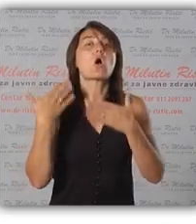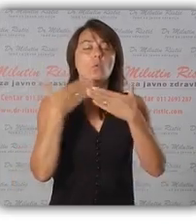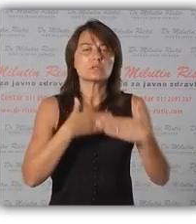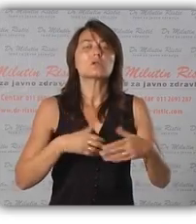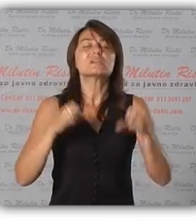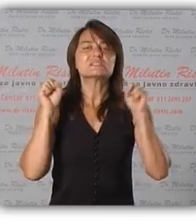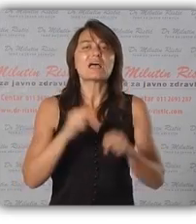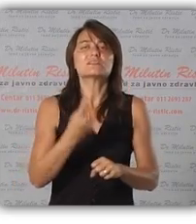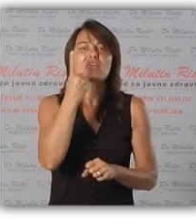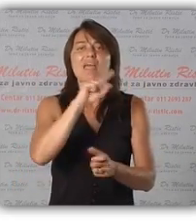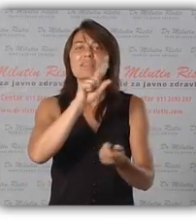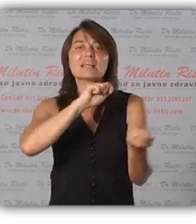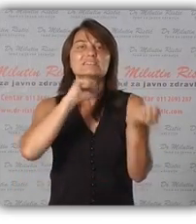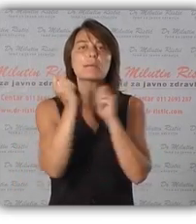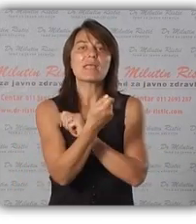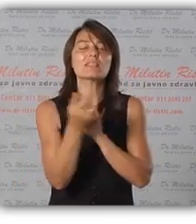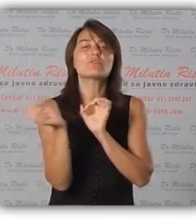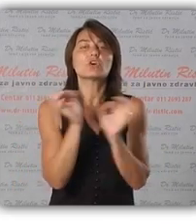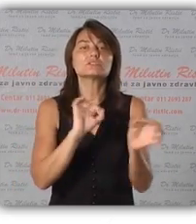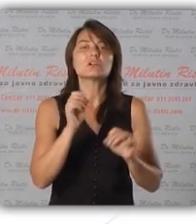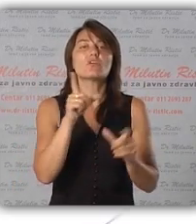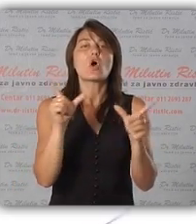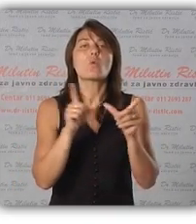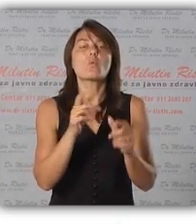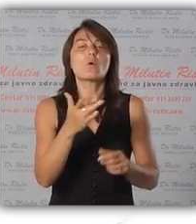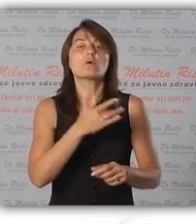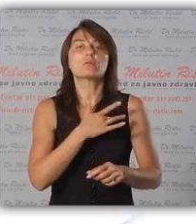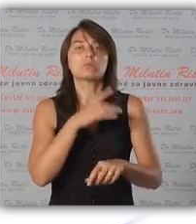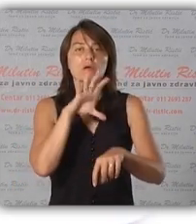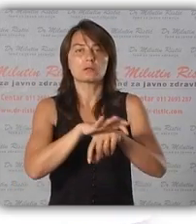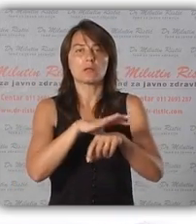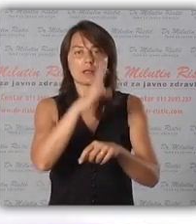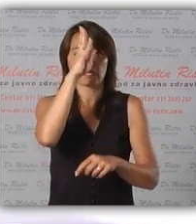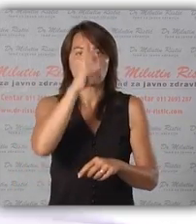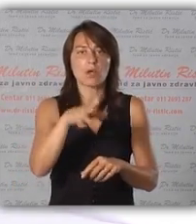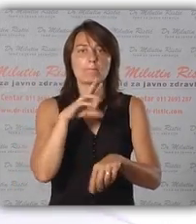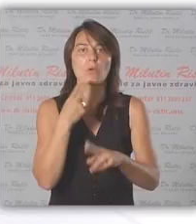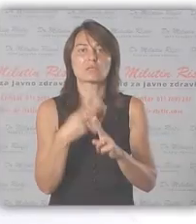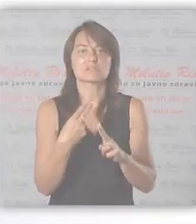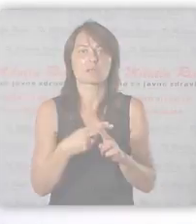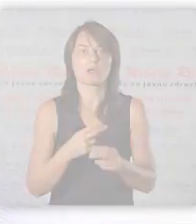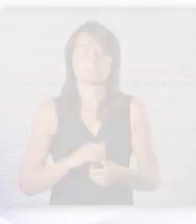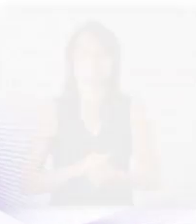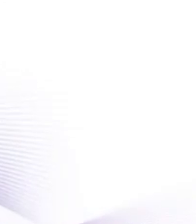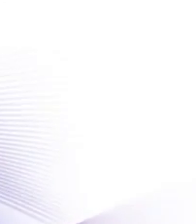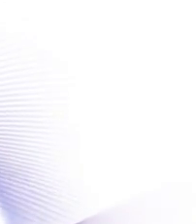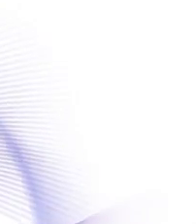tako da je ultrazvuk zaista jedno nezamenljivo sredstvo u kardiologiji za dijagnostiku